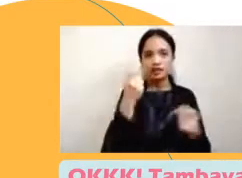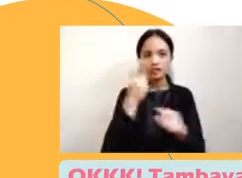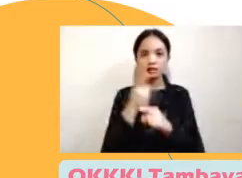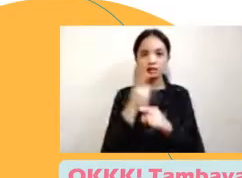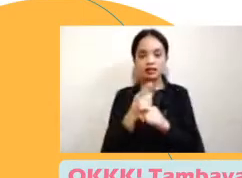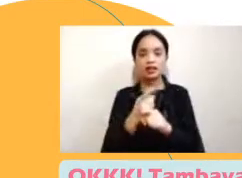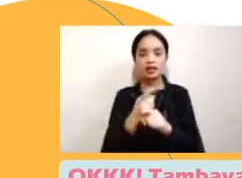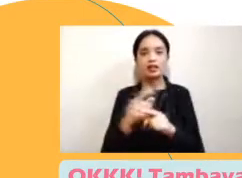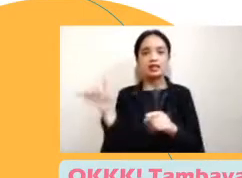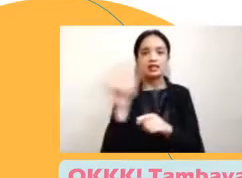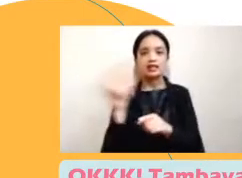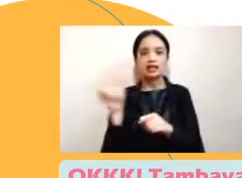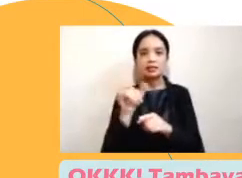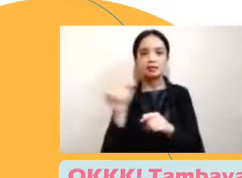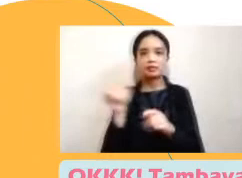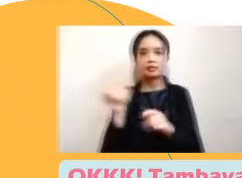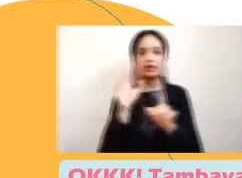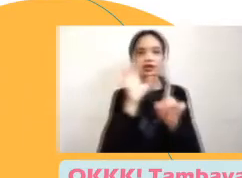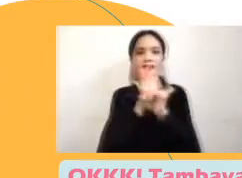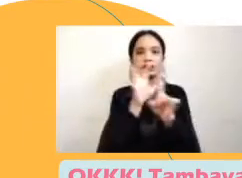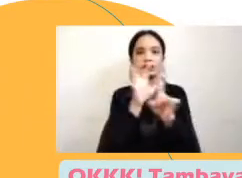yung